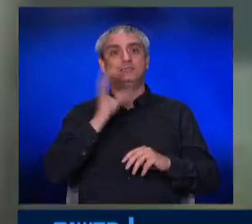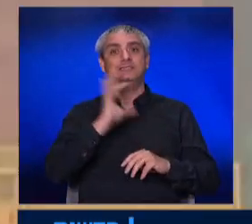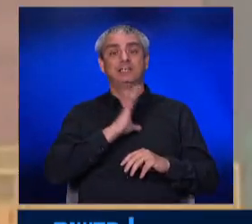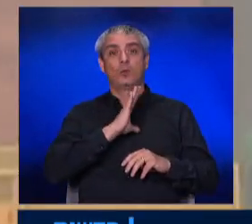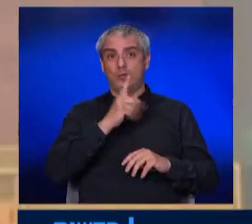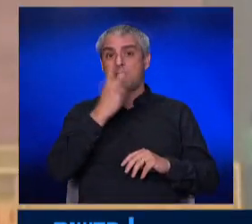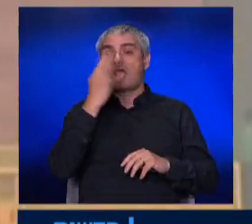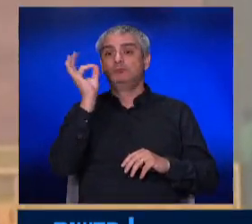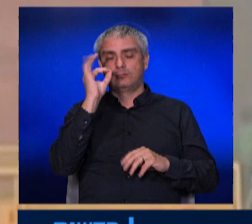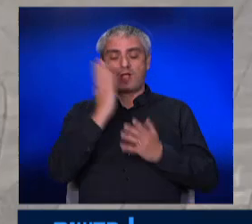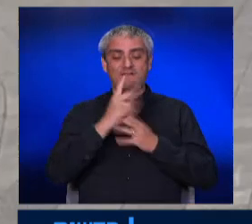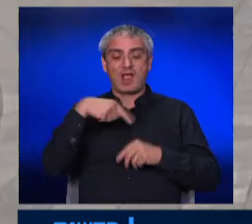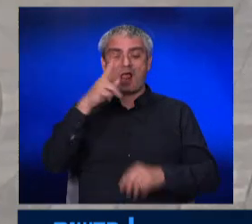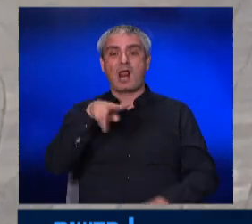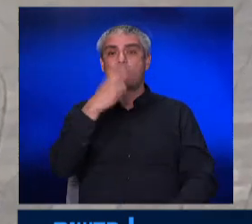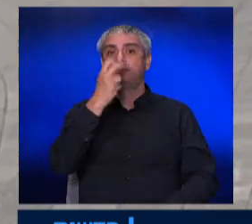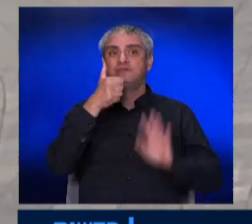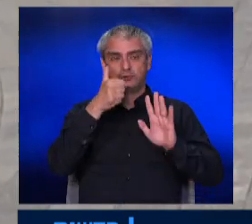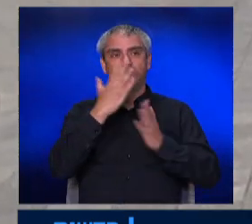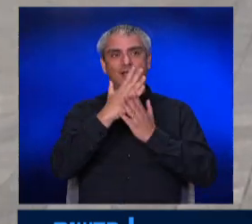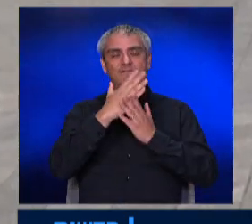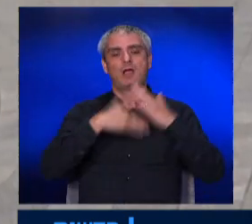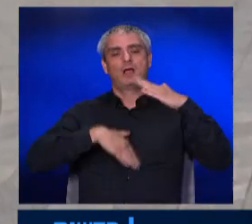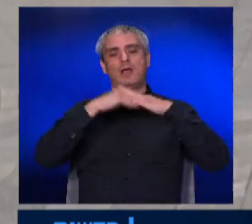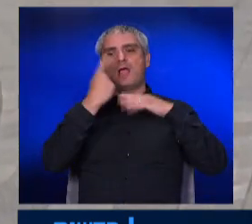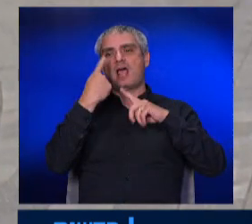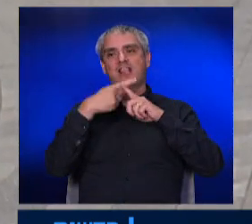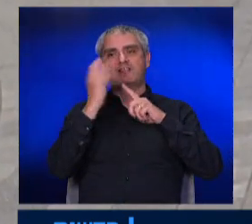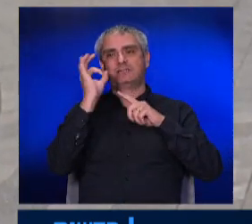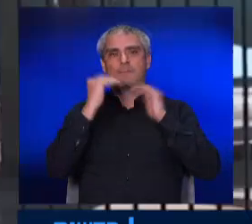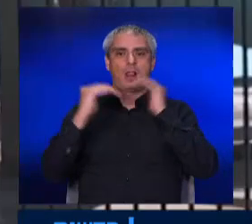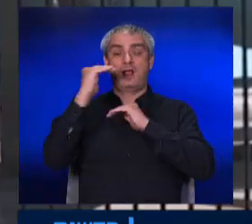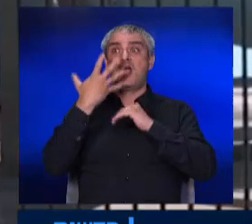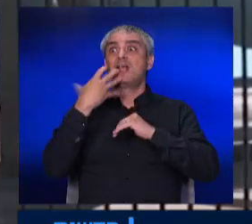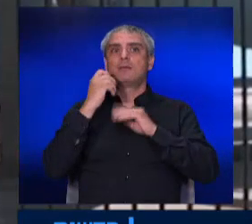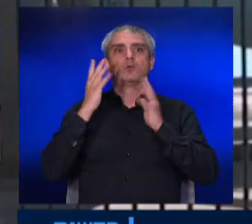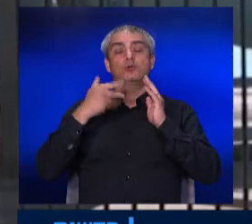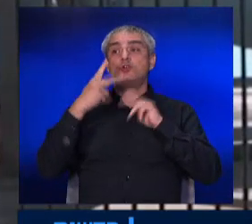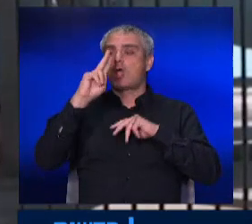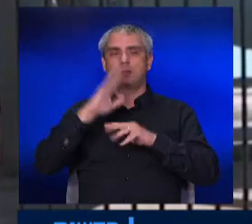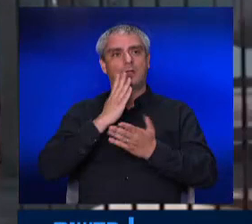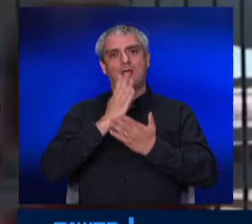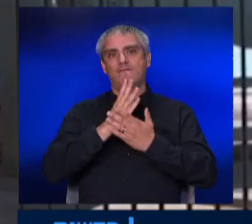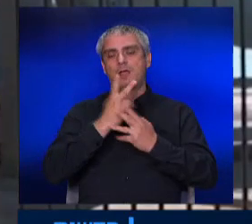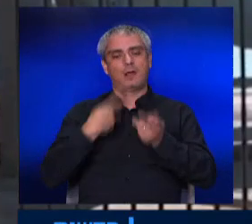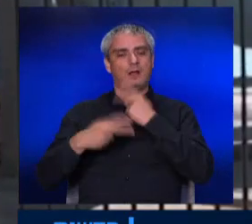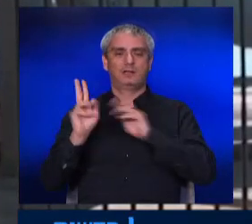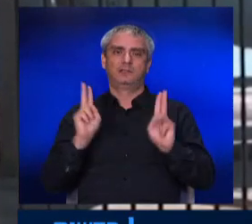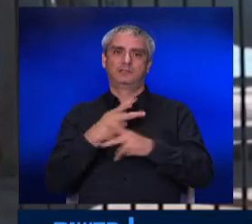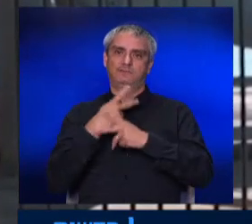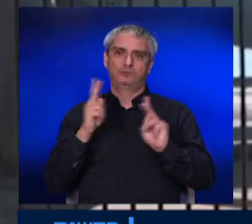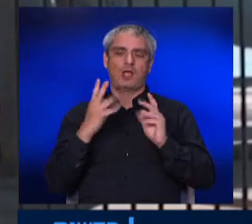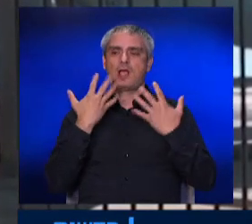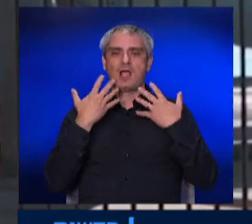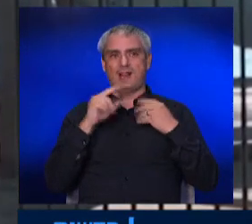כ-50% שכבר בשנת 2026 נגיע לסף המעלה וחצי, שהתחממות גבוהה ממנו תוביל לנקודת האל חזור במערכות